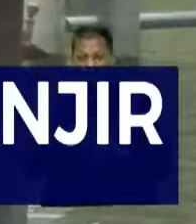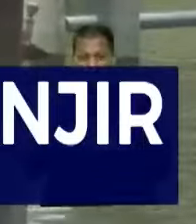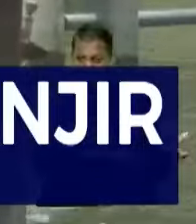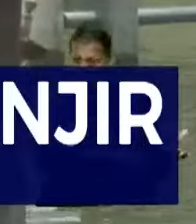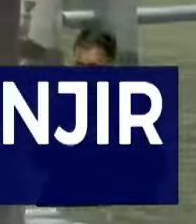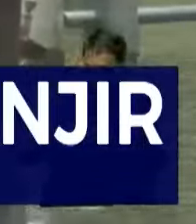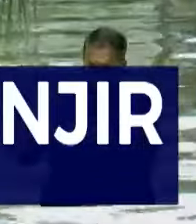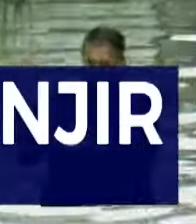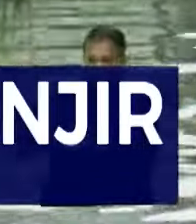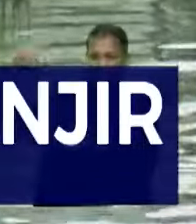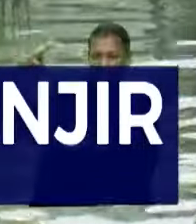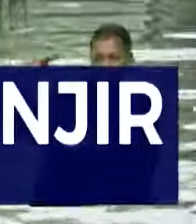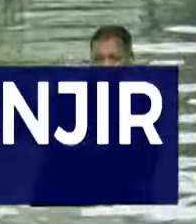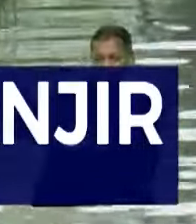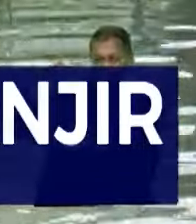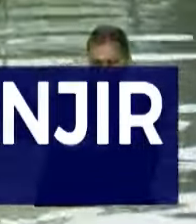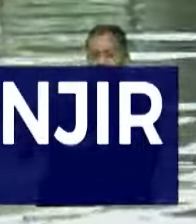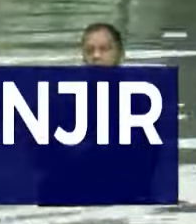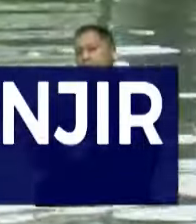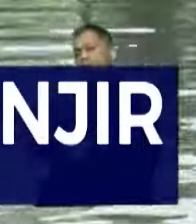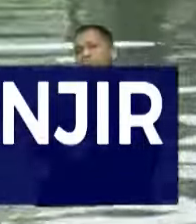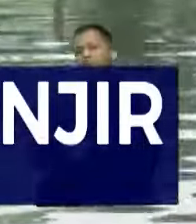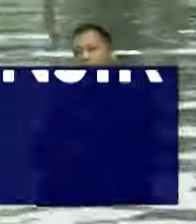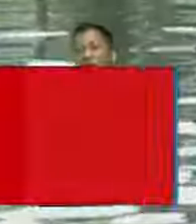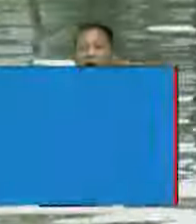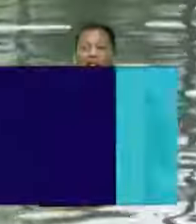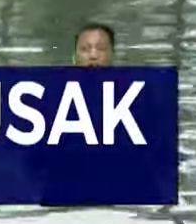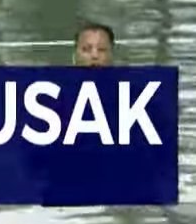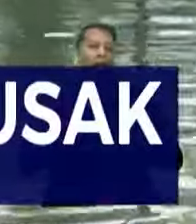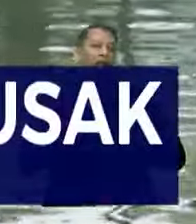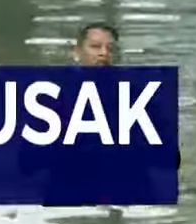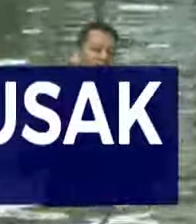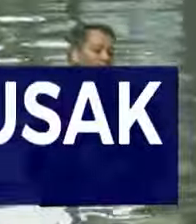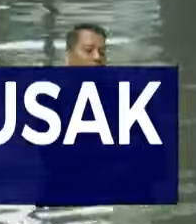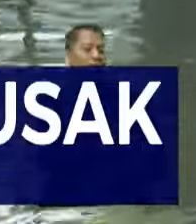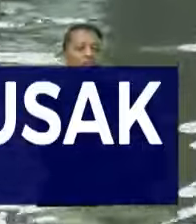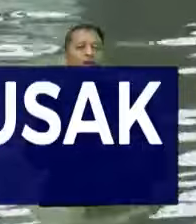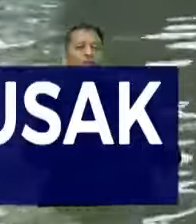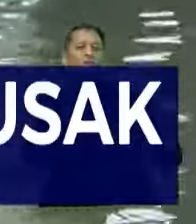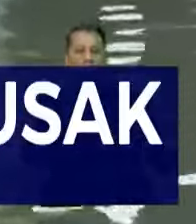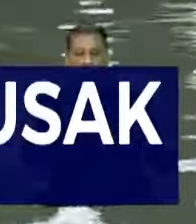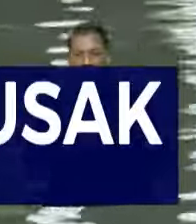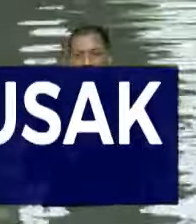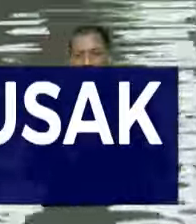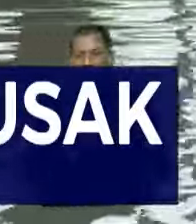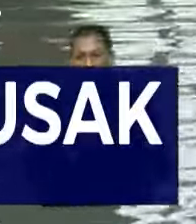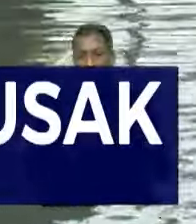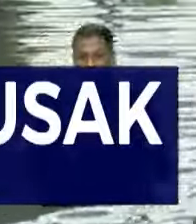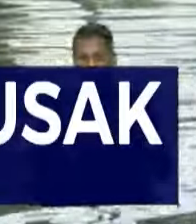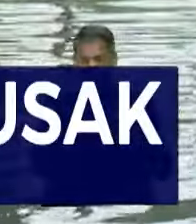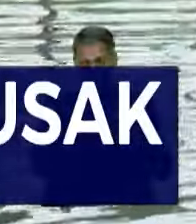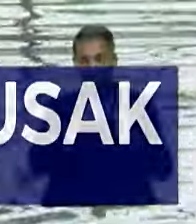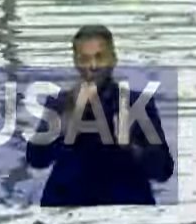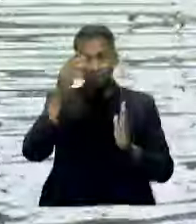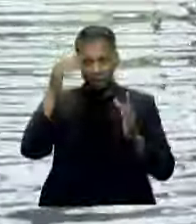dimakan sednya dapat menjadi pakan ternak dari data pertanian kabupatakahend